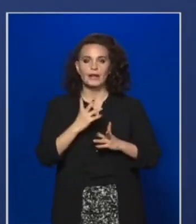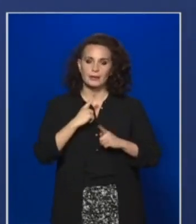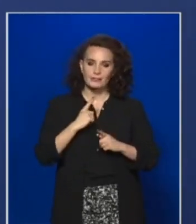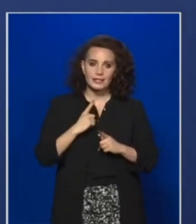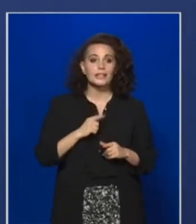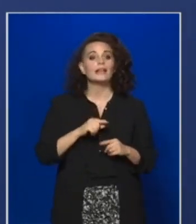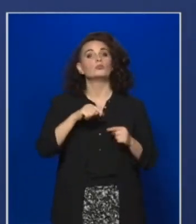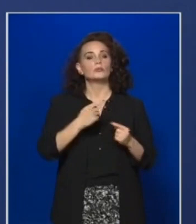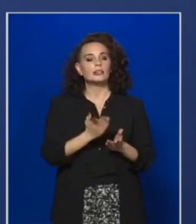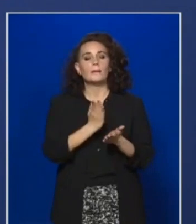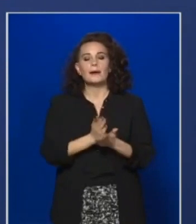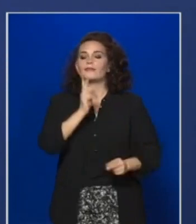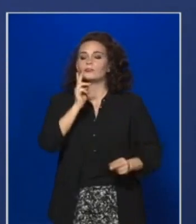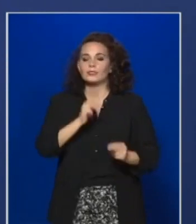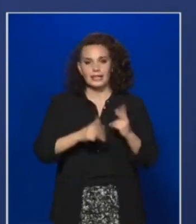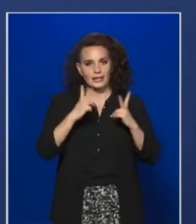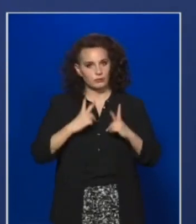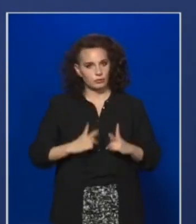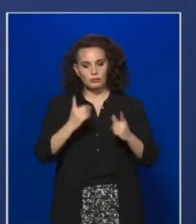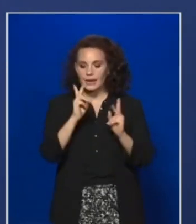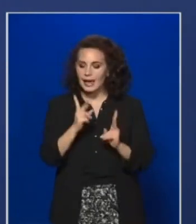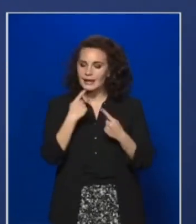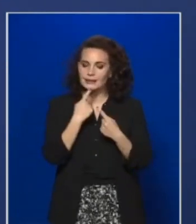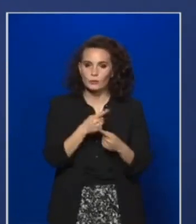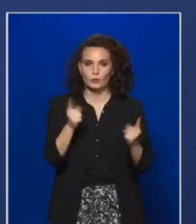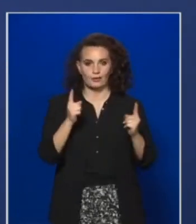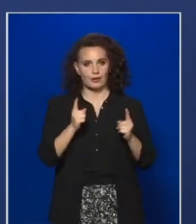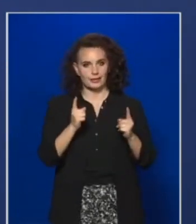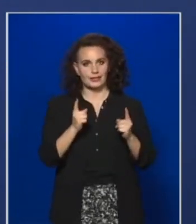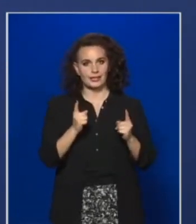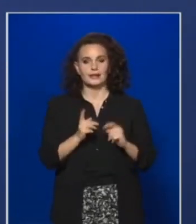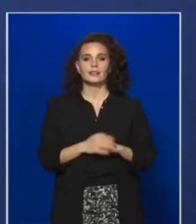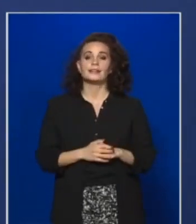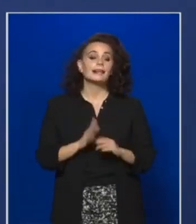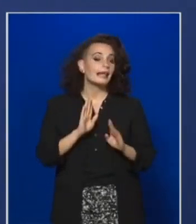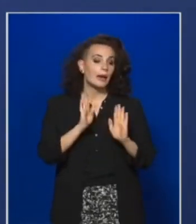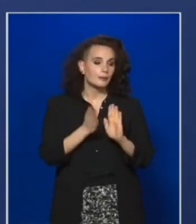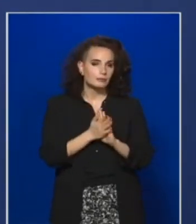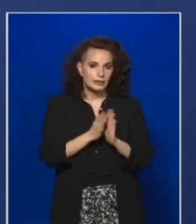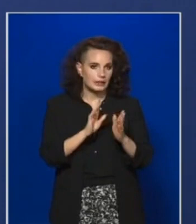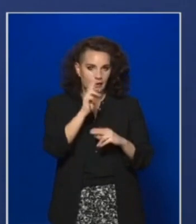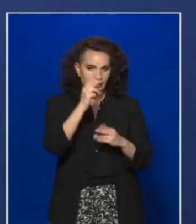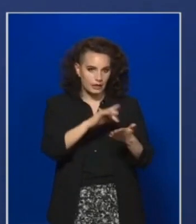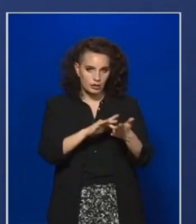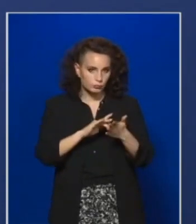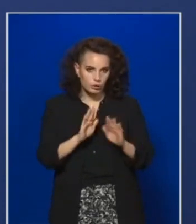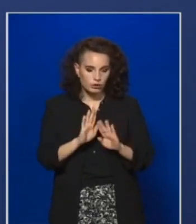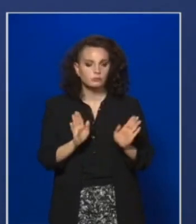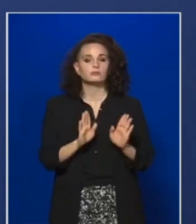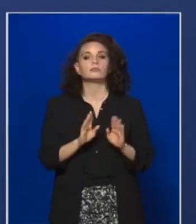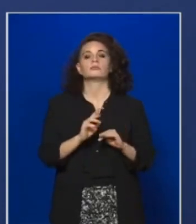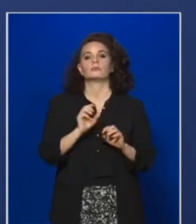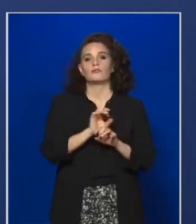véglegesen és megnyugtatóan ki tudjuk mondani, de minden jel arra mutat, hogy csökkenni látszik